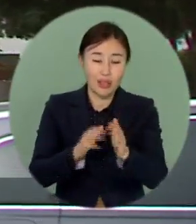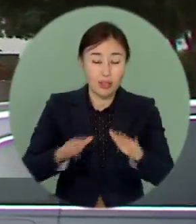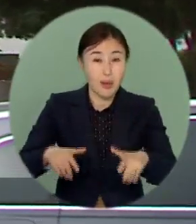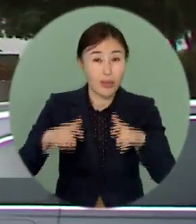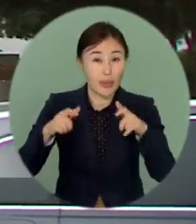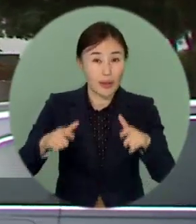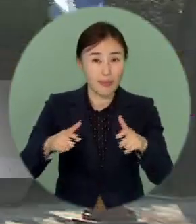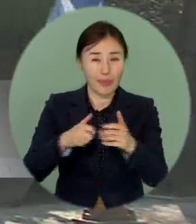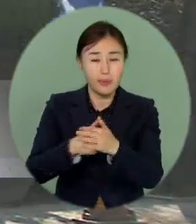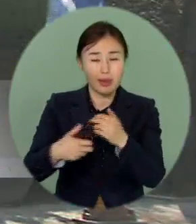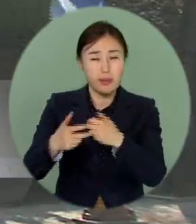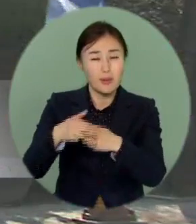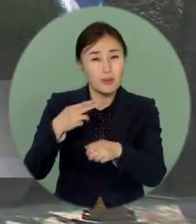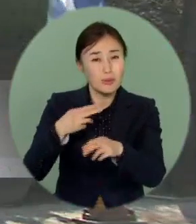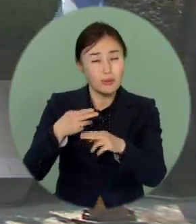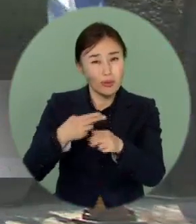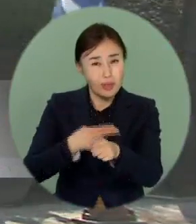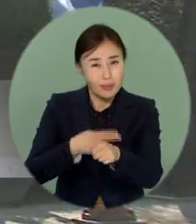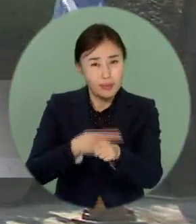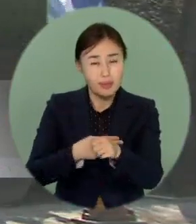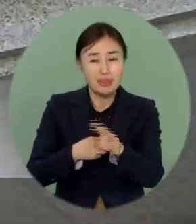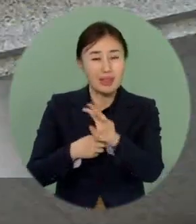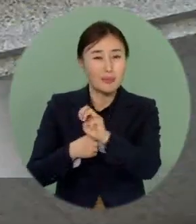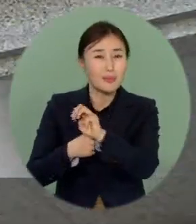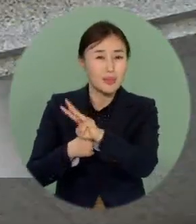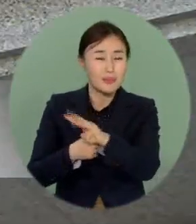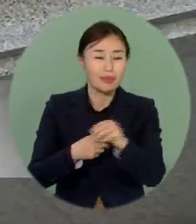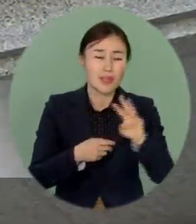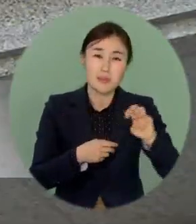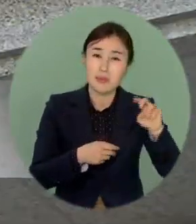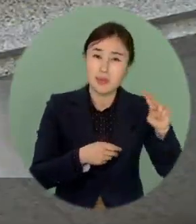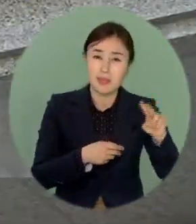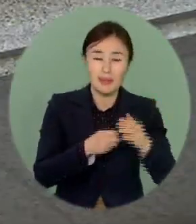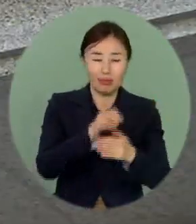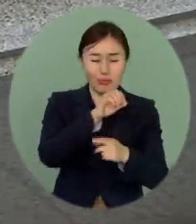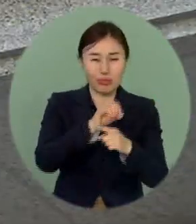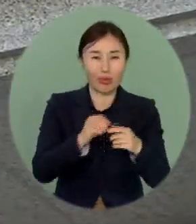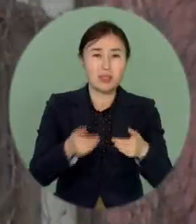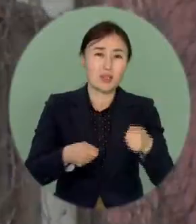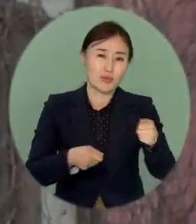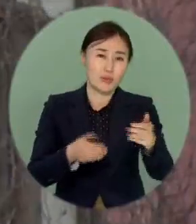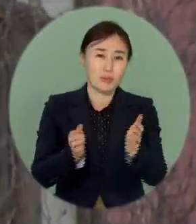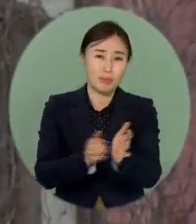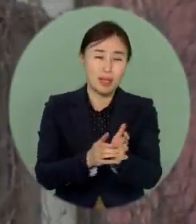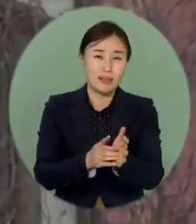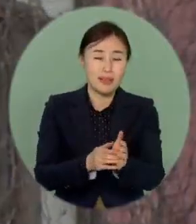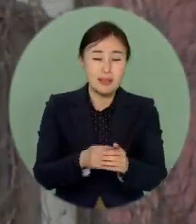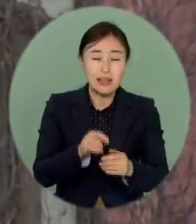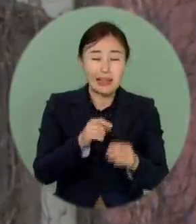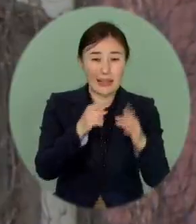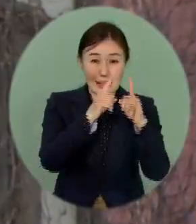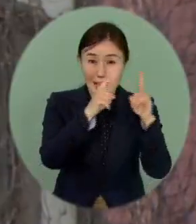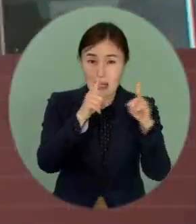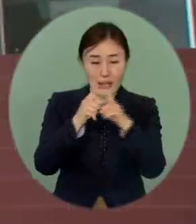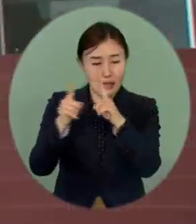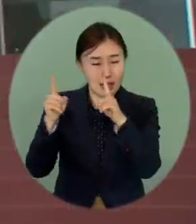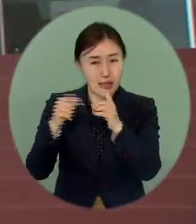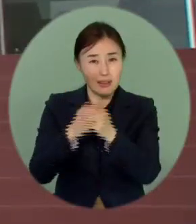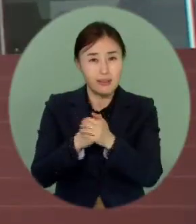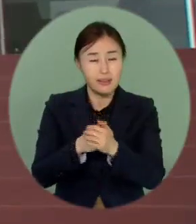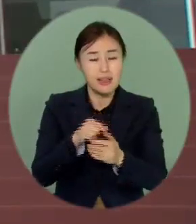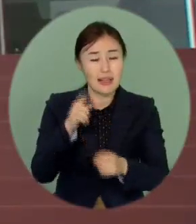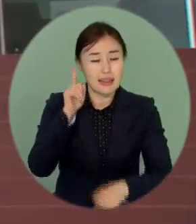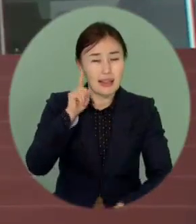교수 33%, 조선대 의대 교수 32%가 사직서를 제출했습니다. 각 대학 비대위는